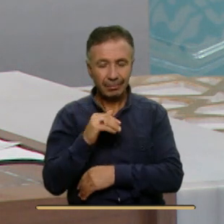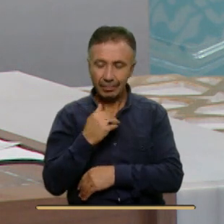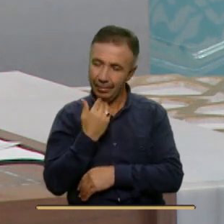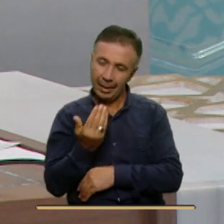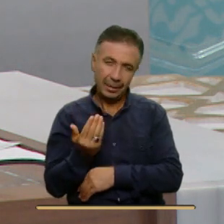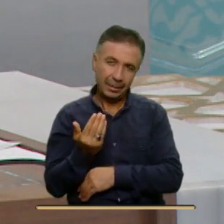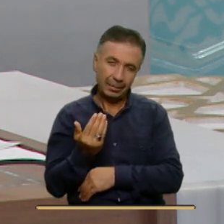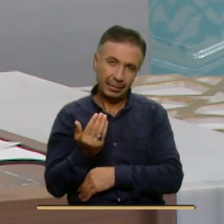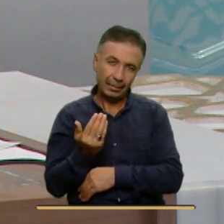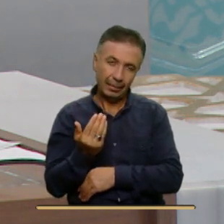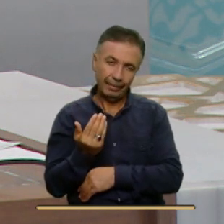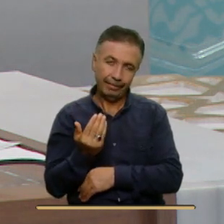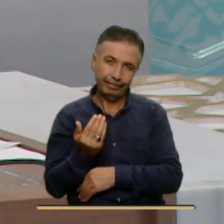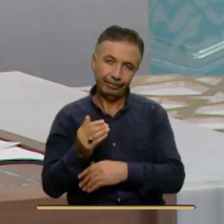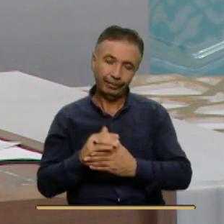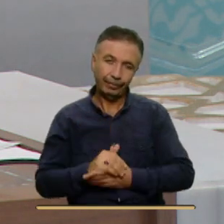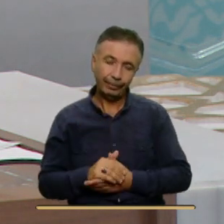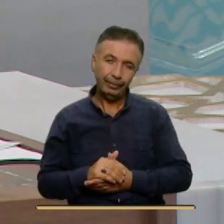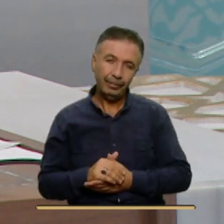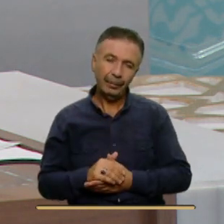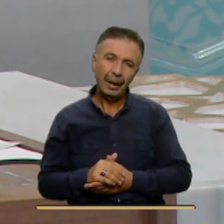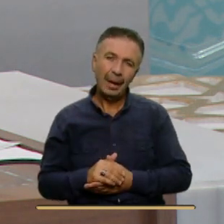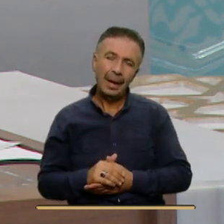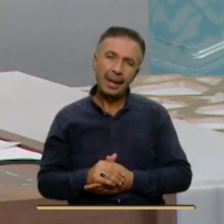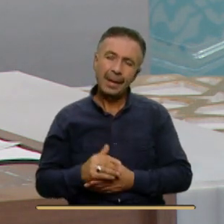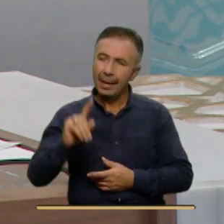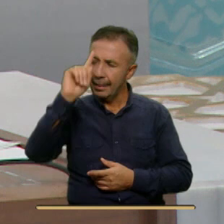müminler. Ferden yaşayabilecek değiliz.